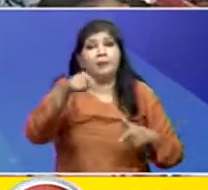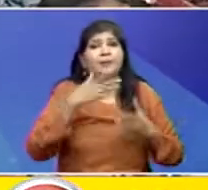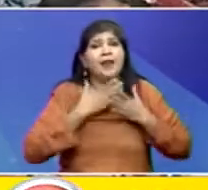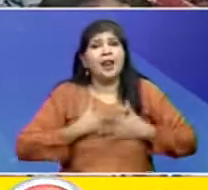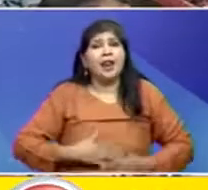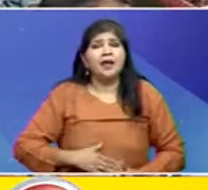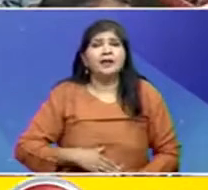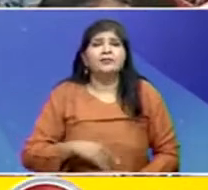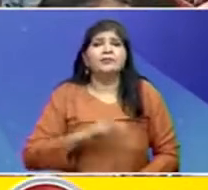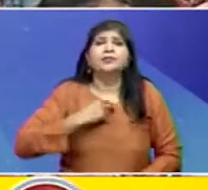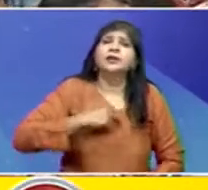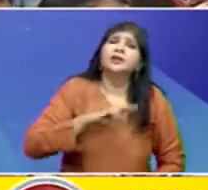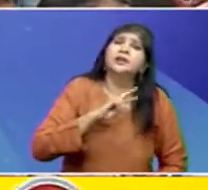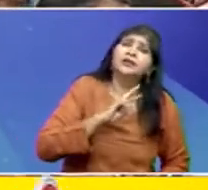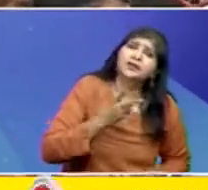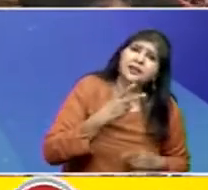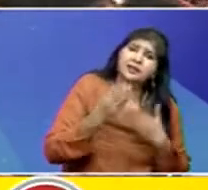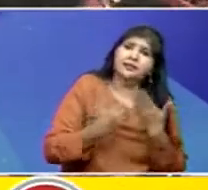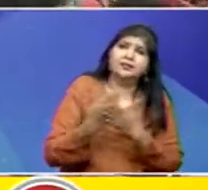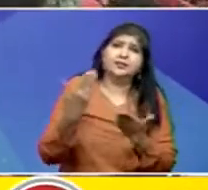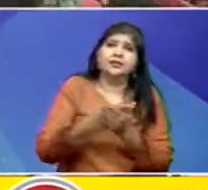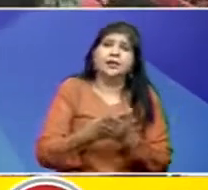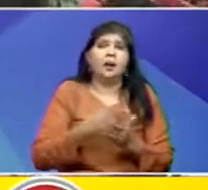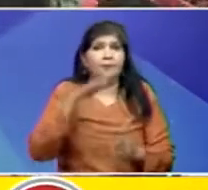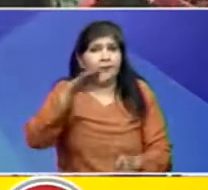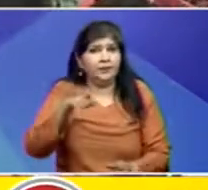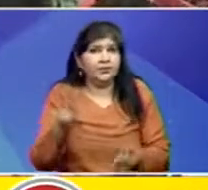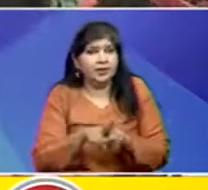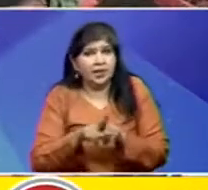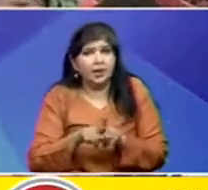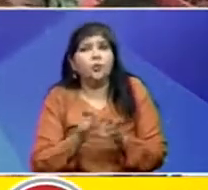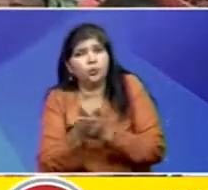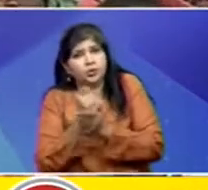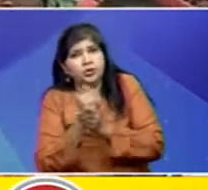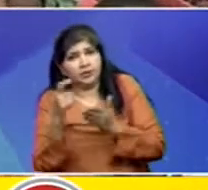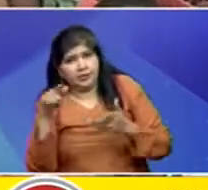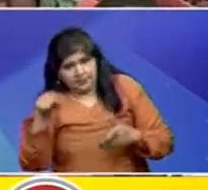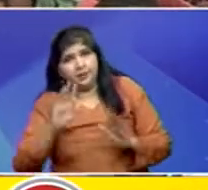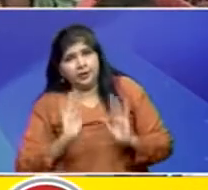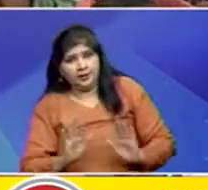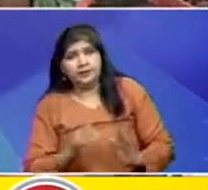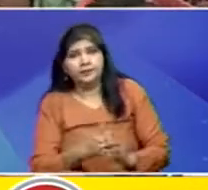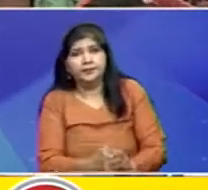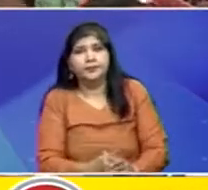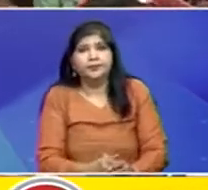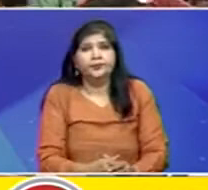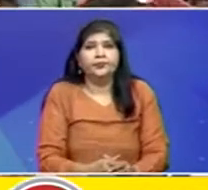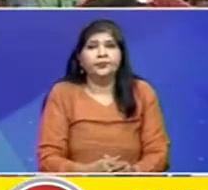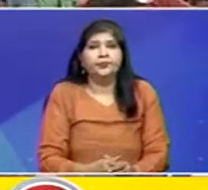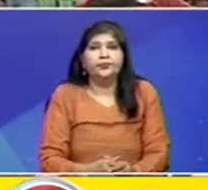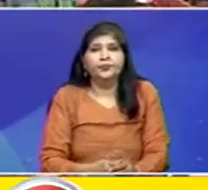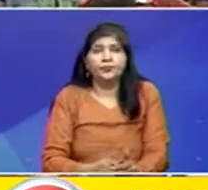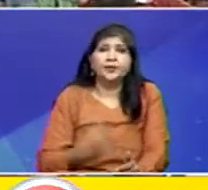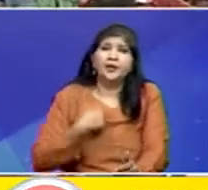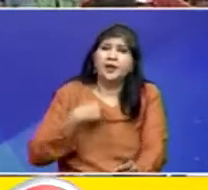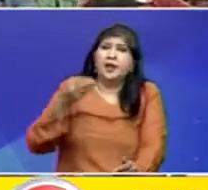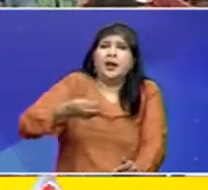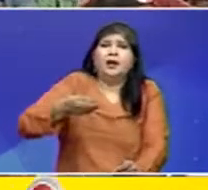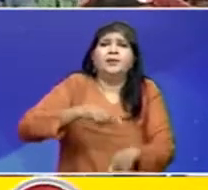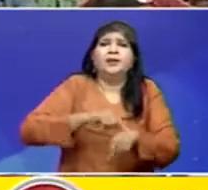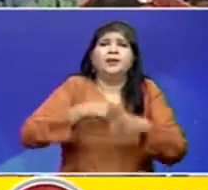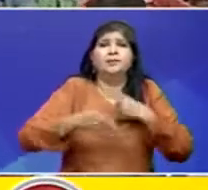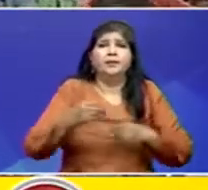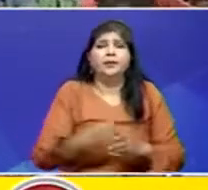बहुत से संक्रब लेते होंगे उन्हें पुरा करने के लिए परिशम भी करते होंगे साथियों लेकिन अहाली में